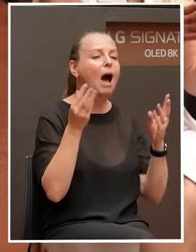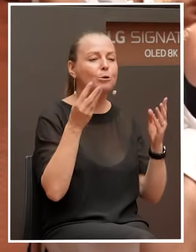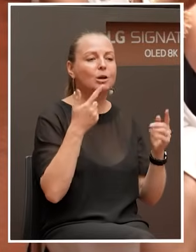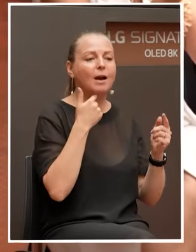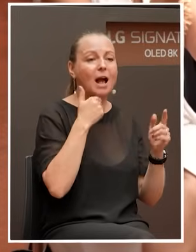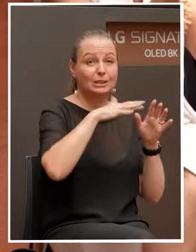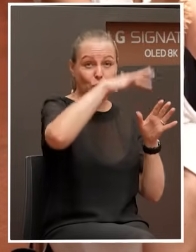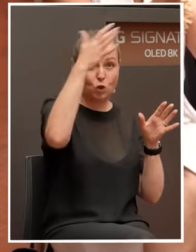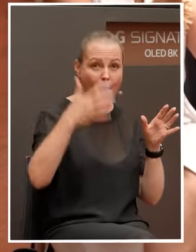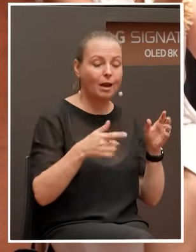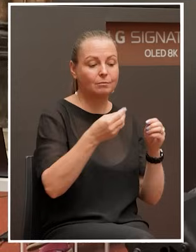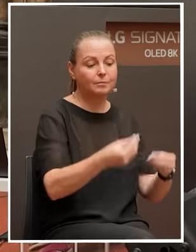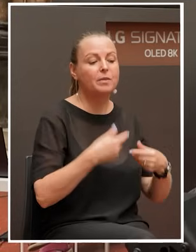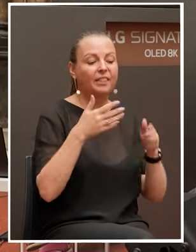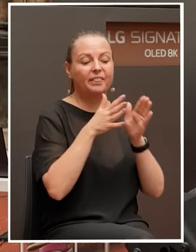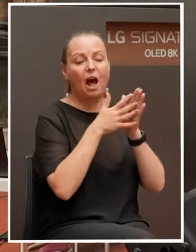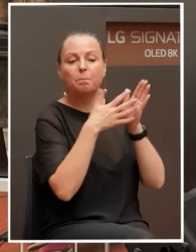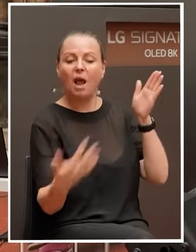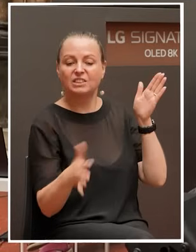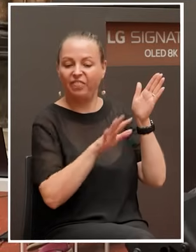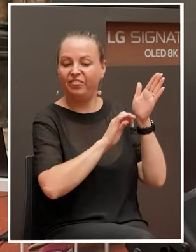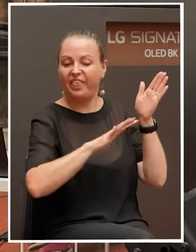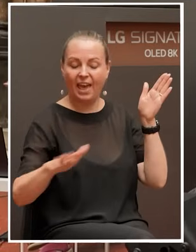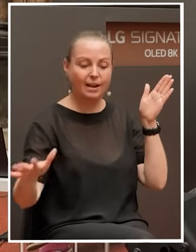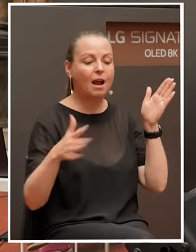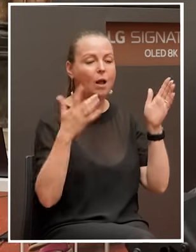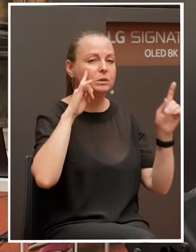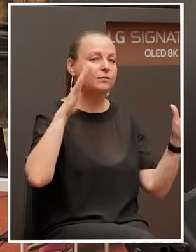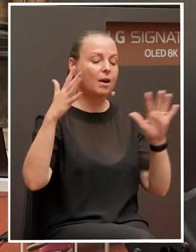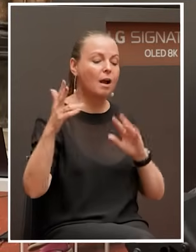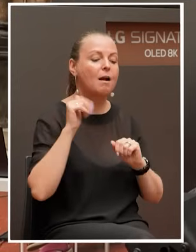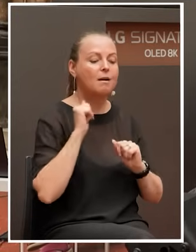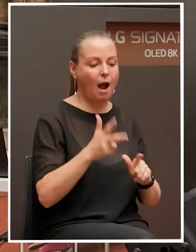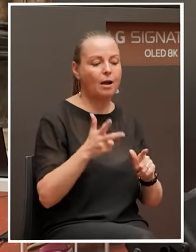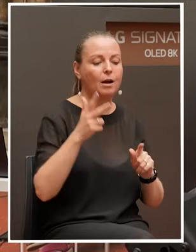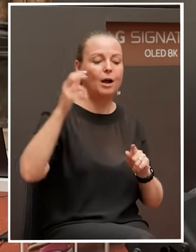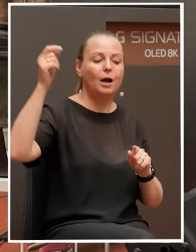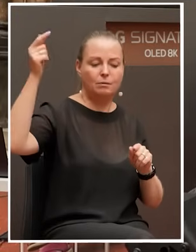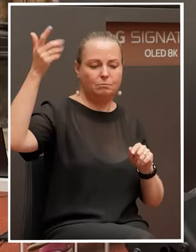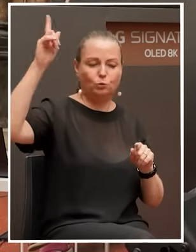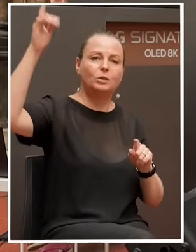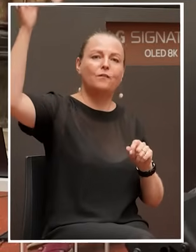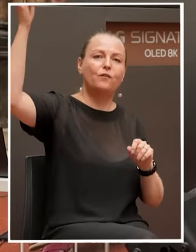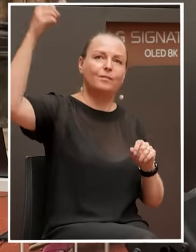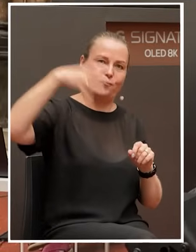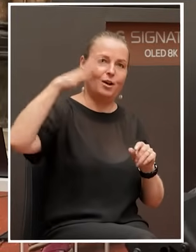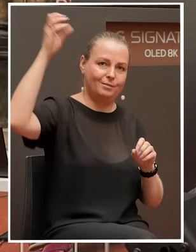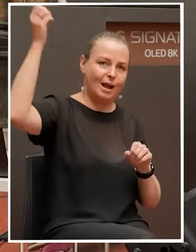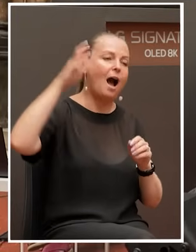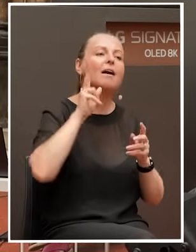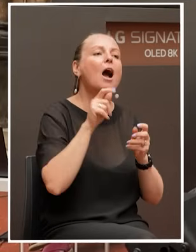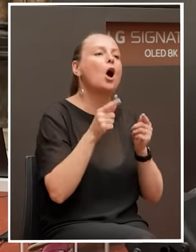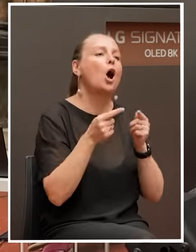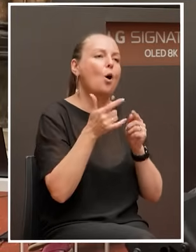стога отбрасывают удлиняющие тени, которые посверкивают, как угли в очаге. Покрывало трагедии,